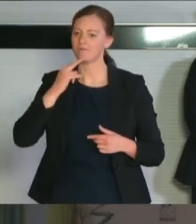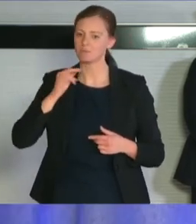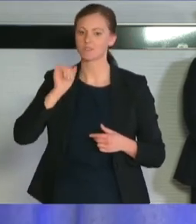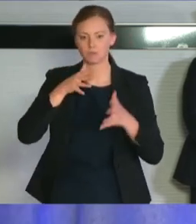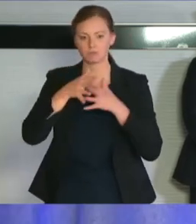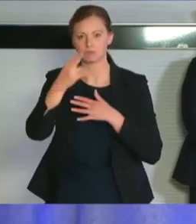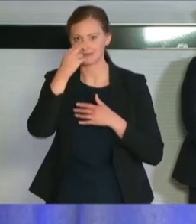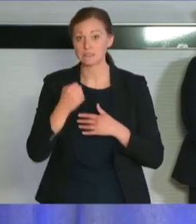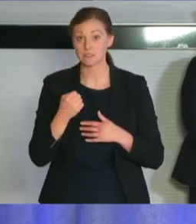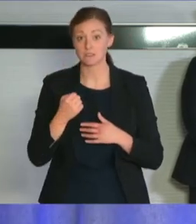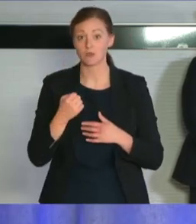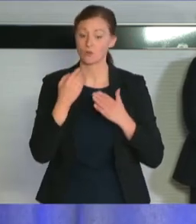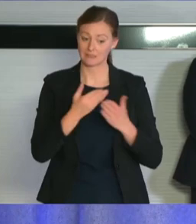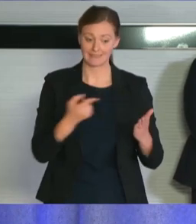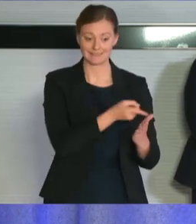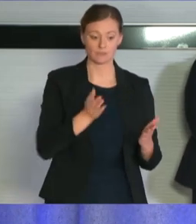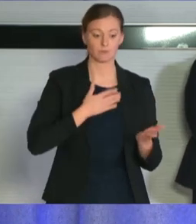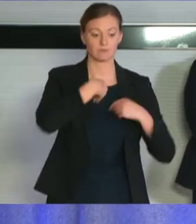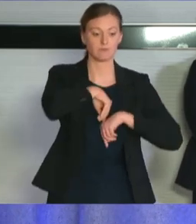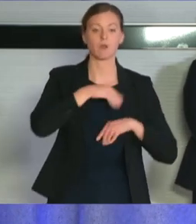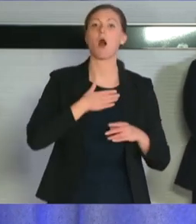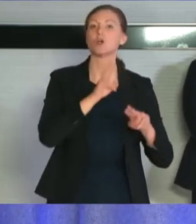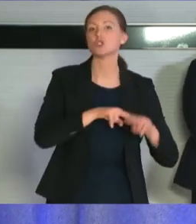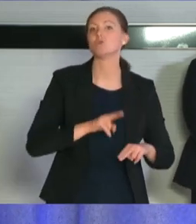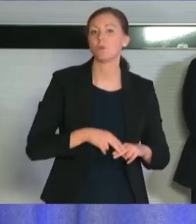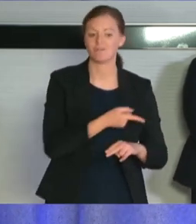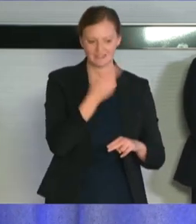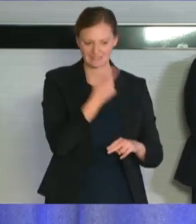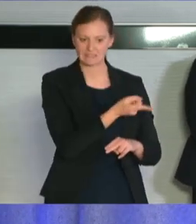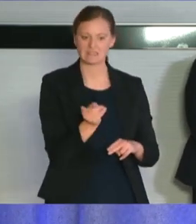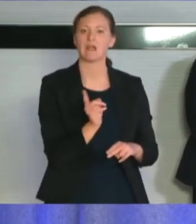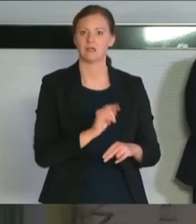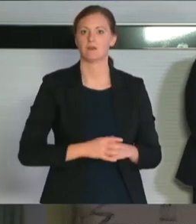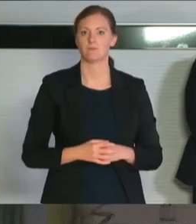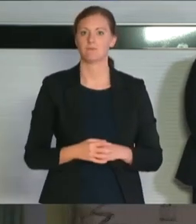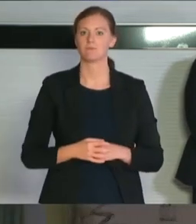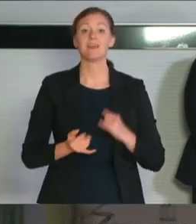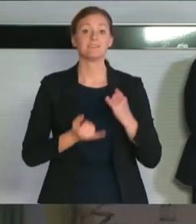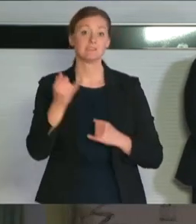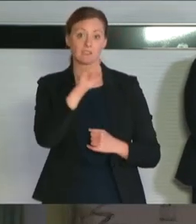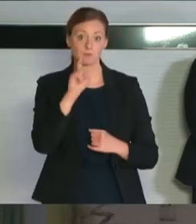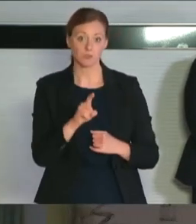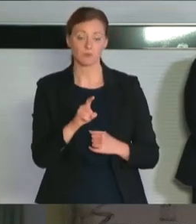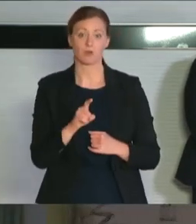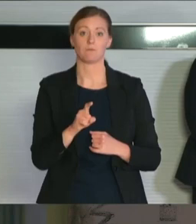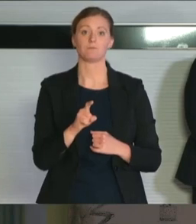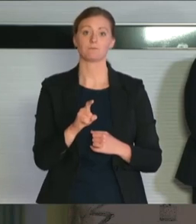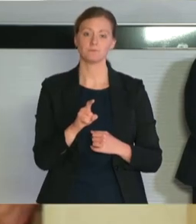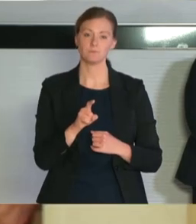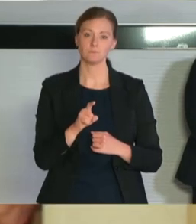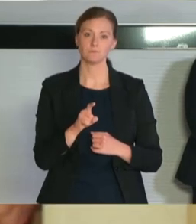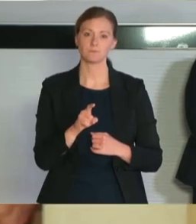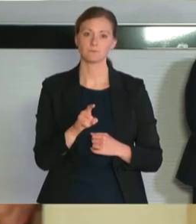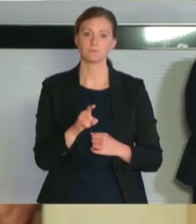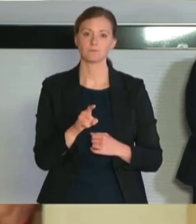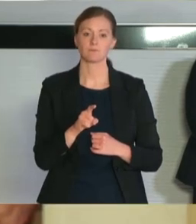er det generelt sånn at det er de med symptomer vi anbefaler testing for. Siste spørsmål. En smittevernprofessor sier til Dagbladet at Norge